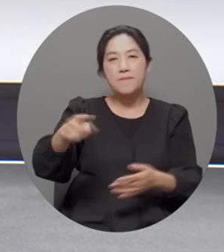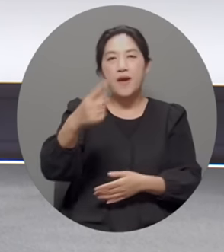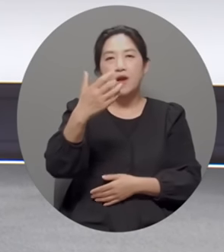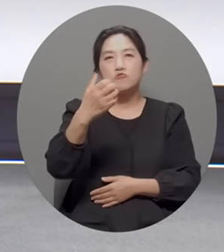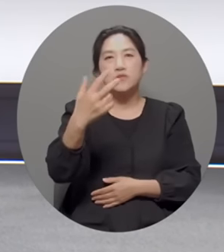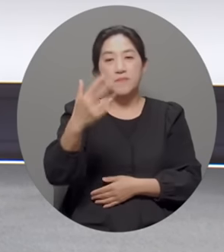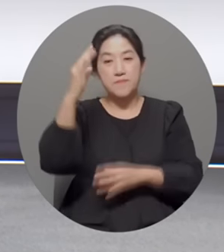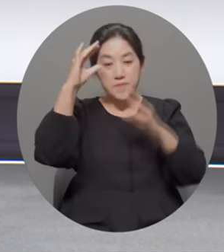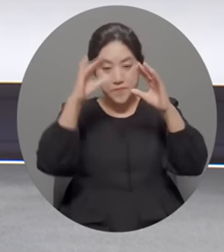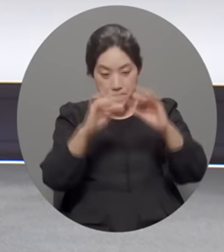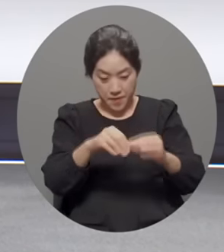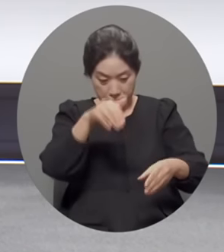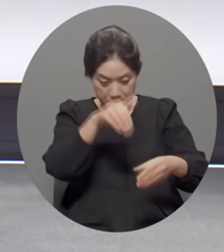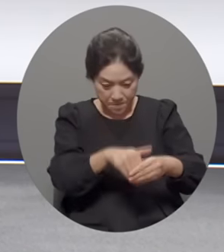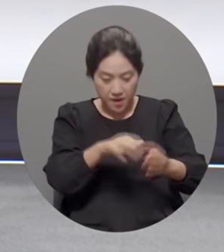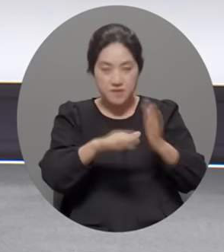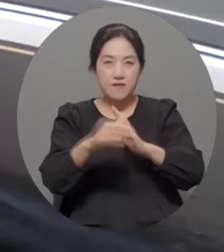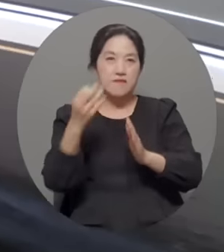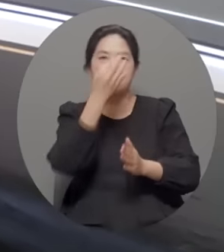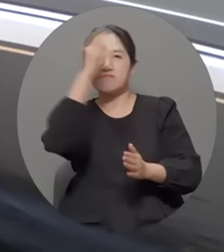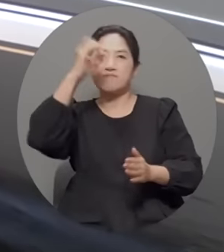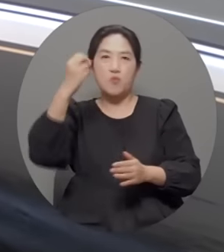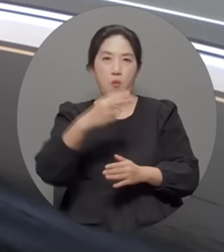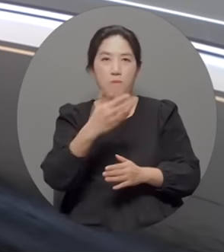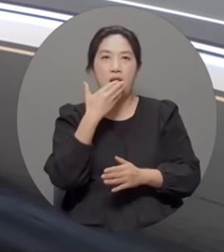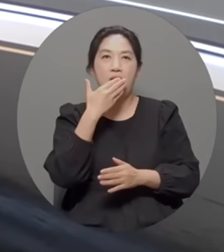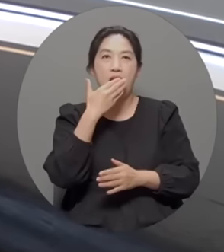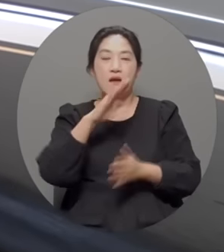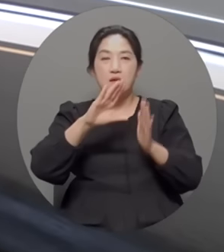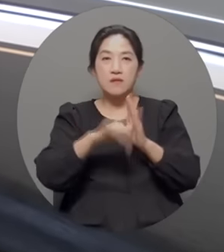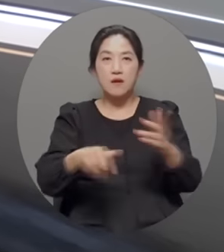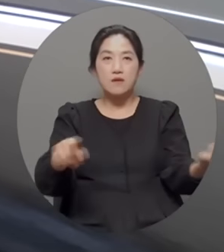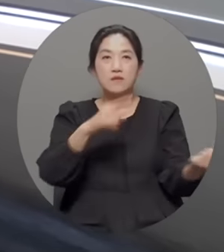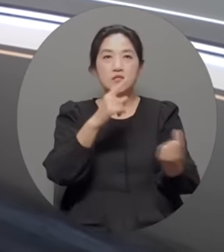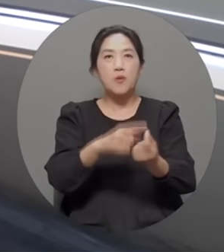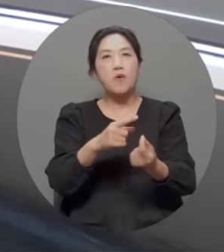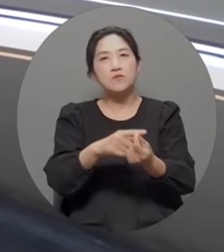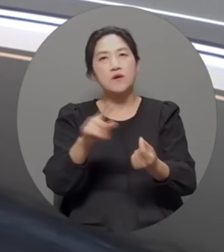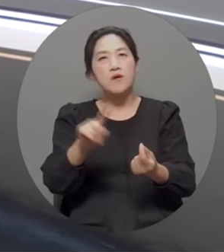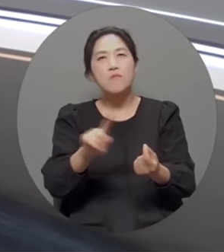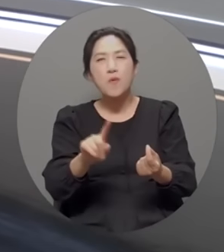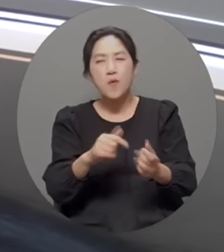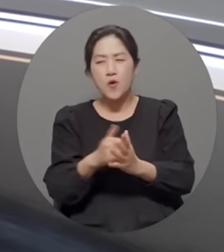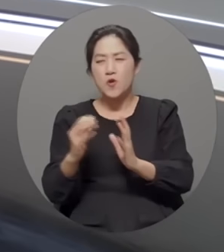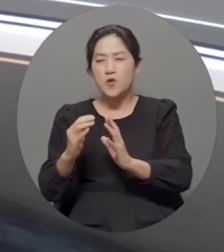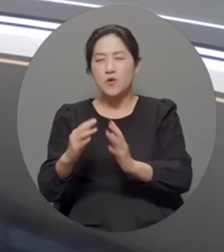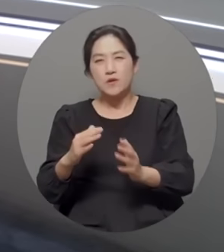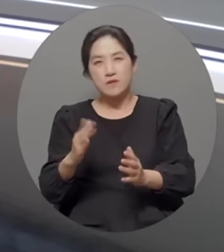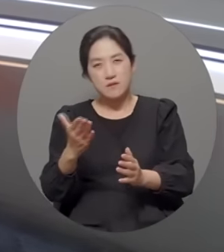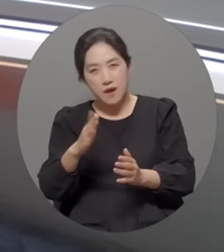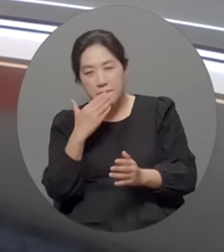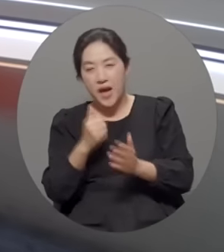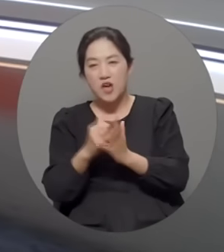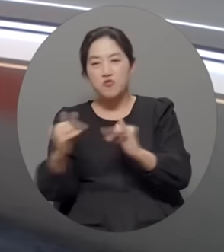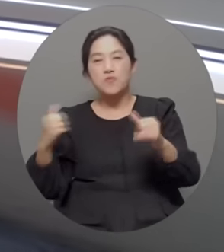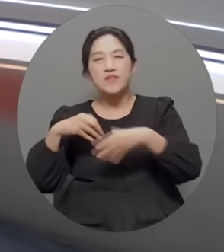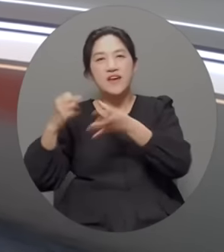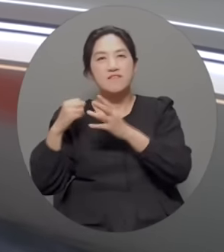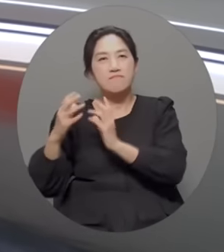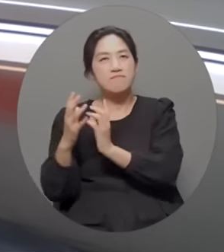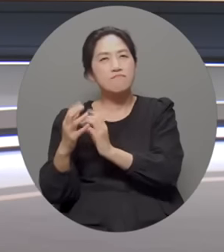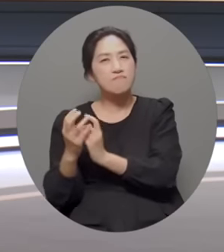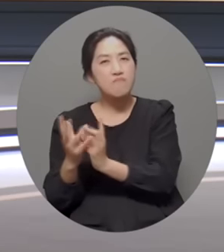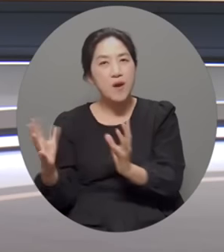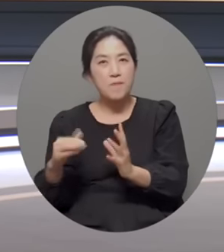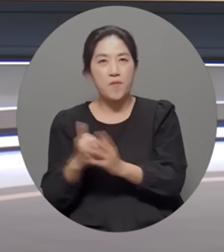찬성해야 법안이 재의결되는 겁니다. 자, 여기서 첫 번째 변수, 국민의힘 이탈표입니다. 범야권 의원 수는